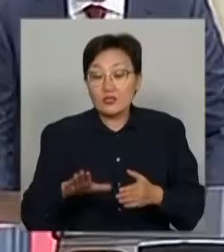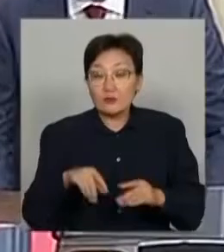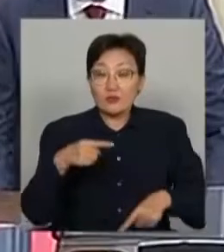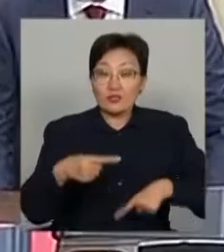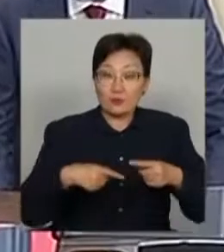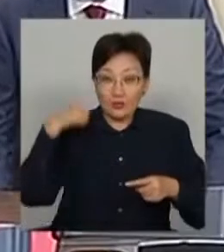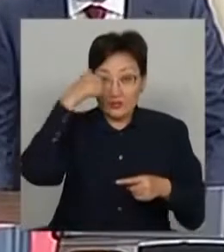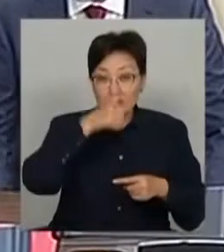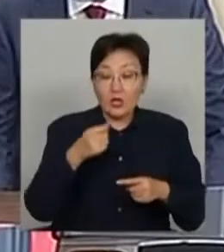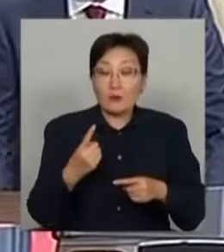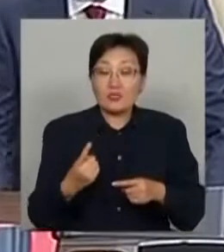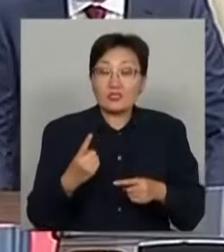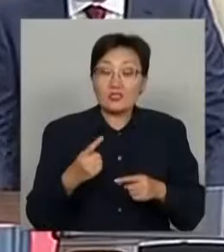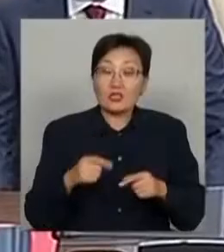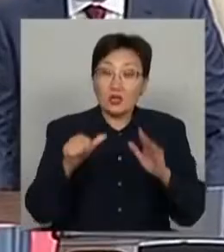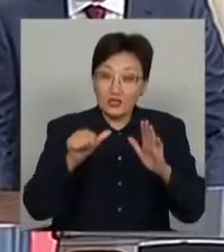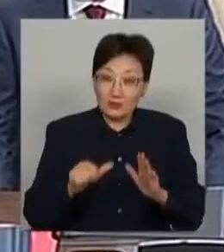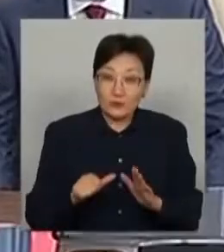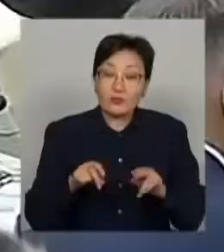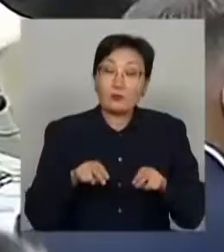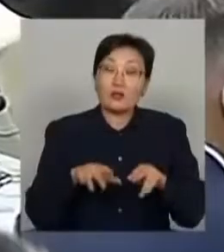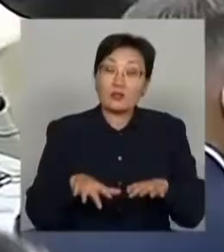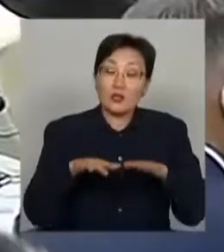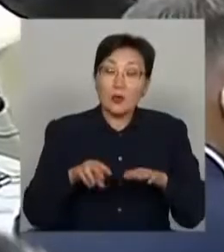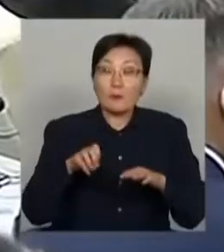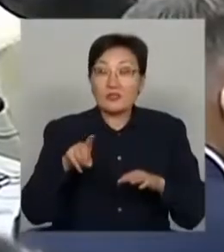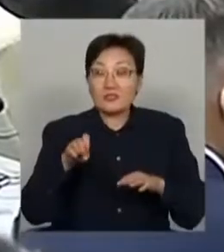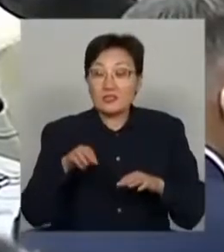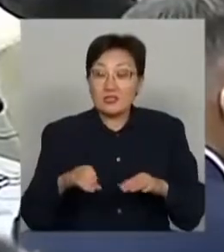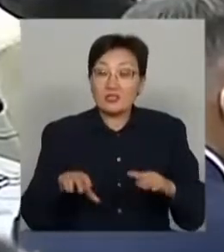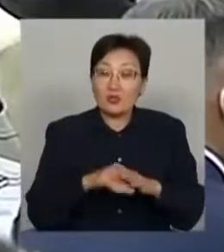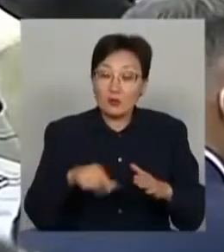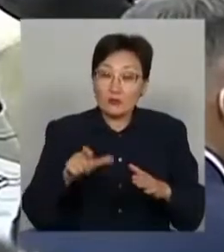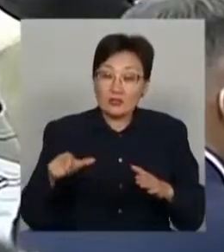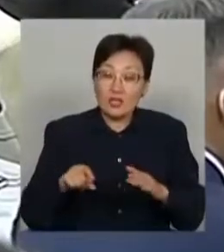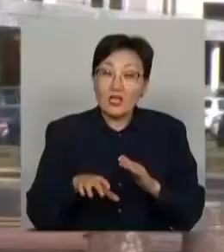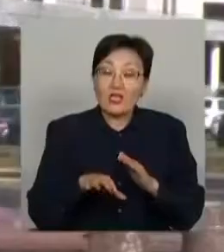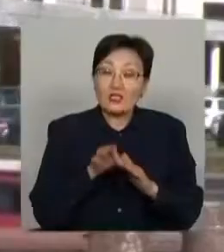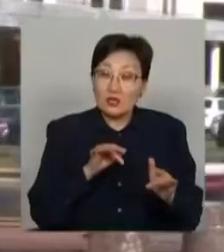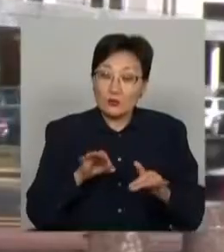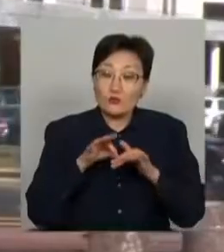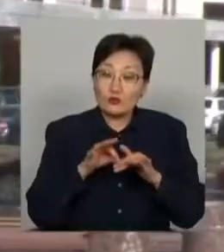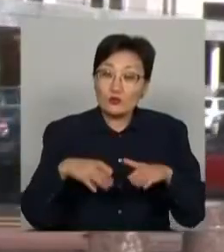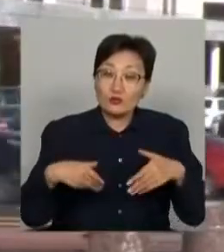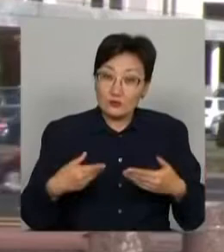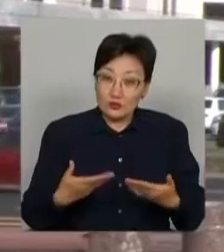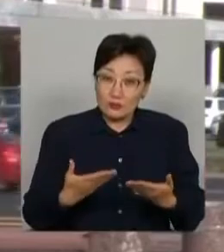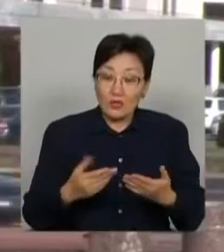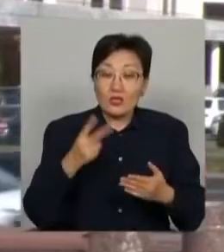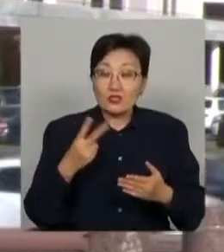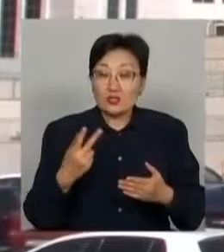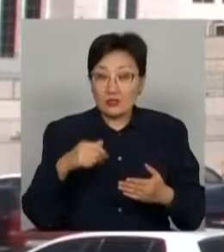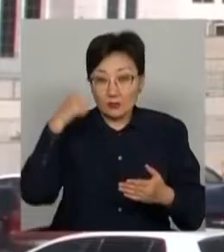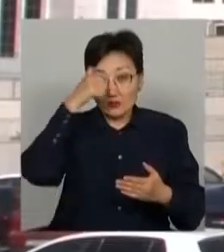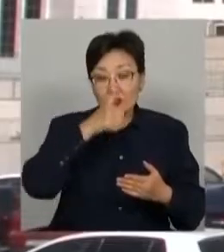келесі жылдың бірінші жартысында парламент пен мәслихат депутаттарының сайлауын өткізуді де ұсынды. Сөйтіп